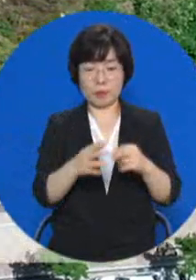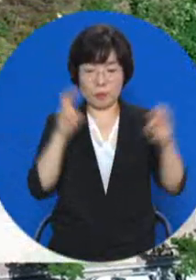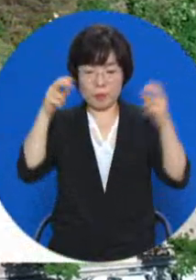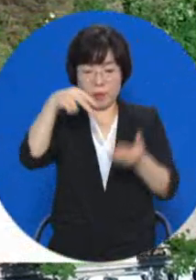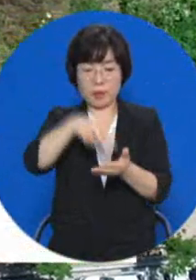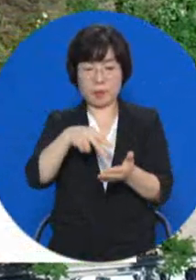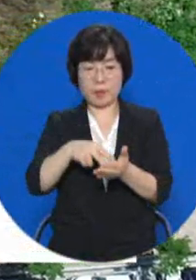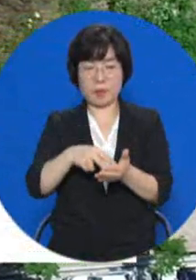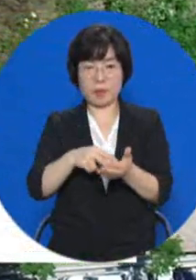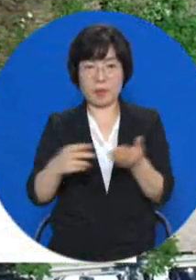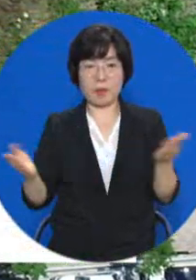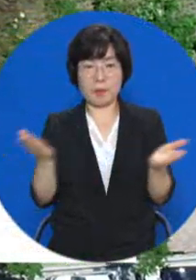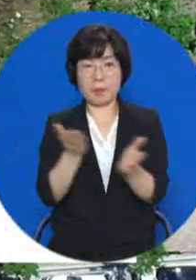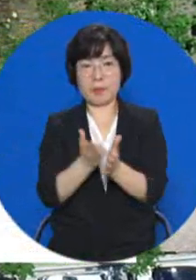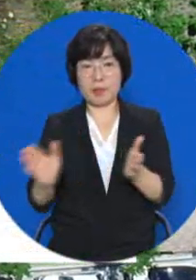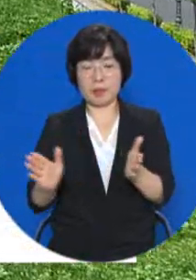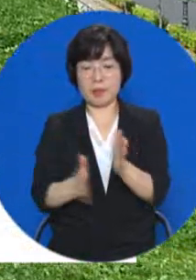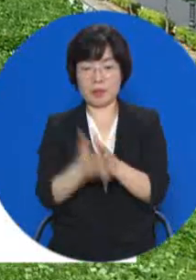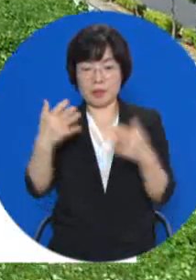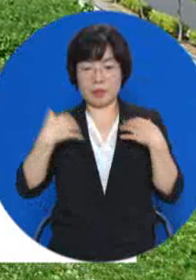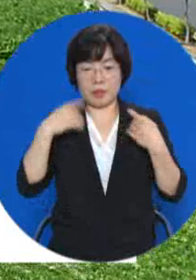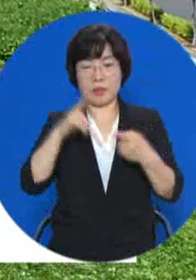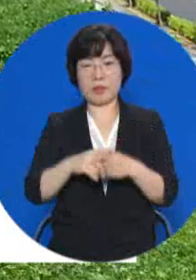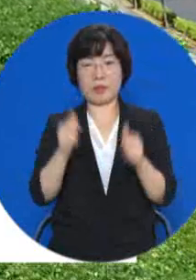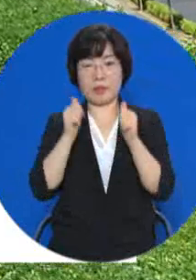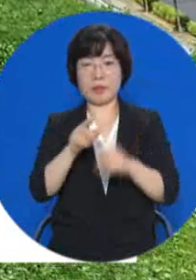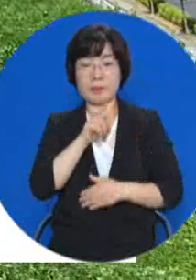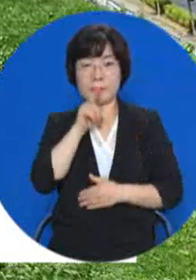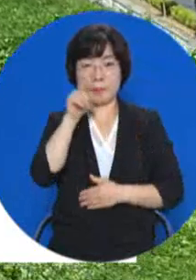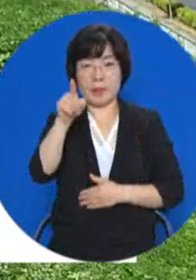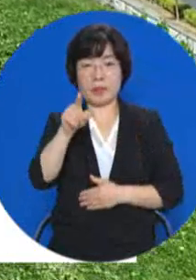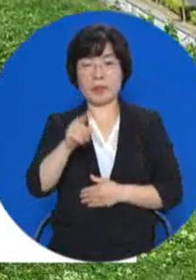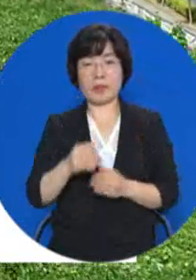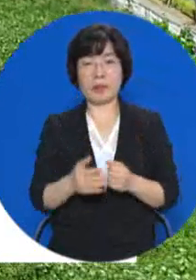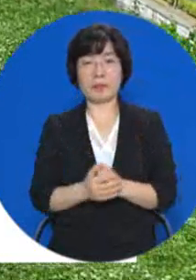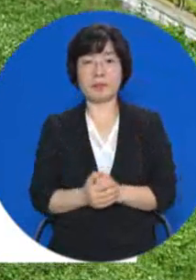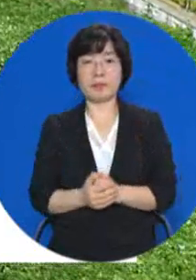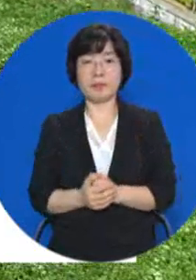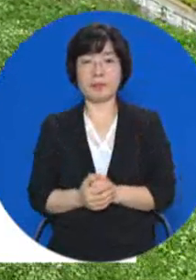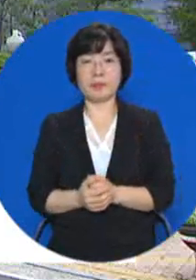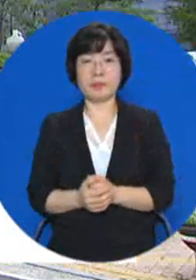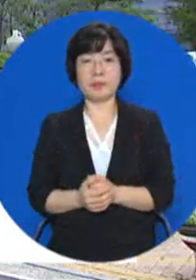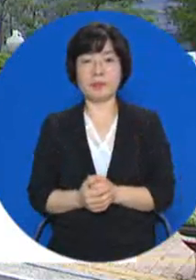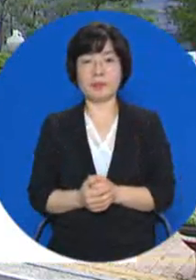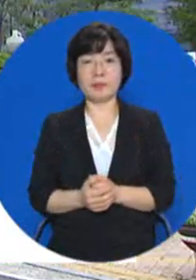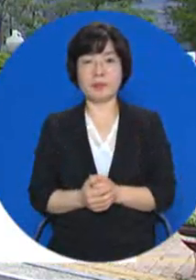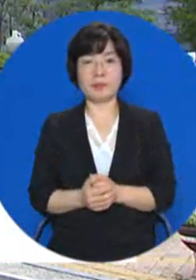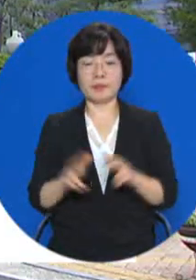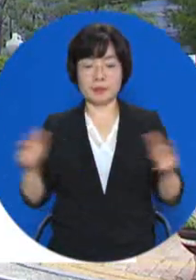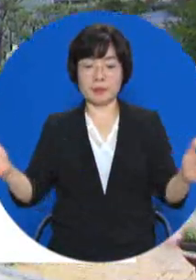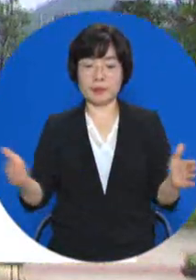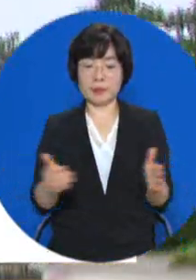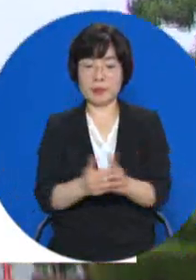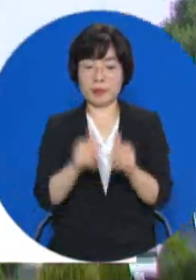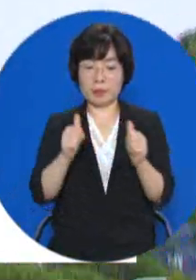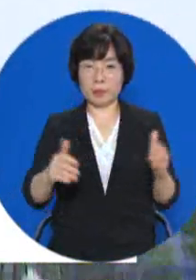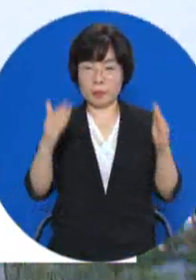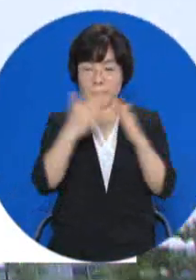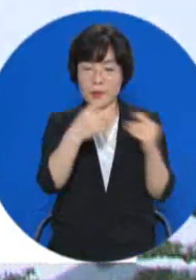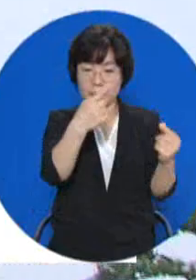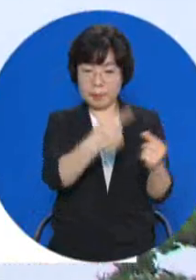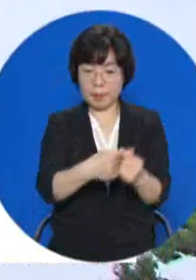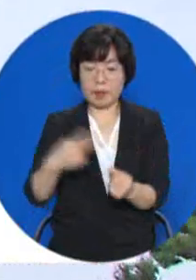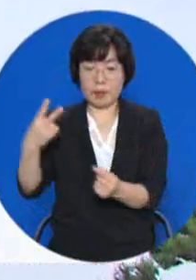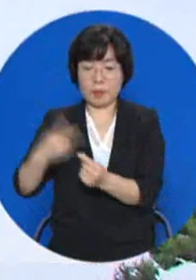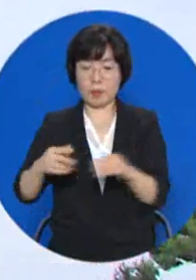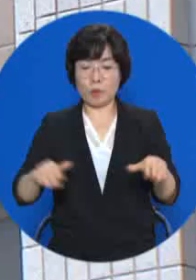취소 처분이 부당하다며 여수시를 상대로 행정소송을 제기했기 때문입니다. 지금까지 법원은 1심과